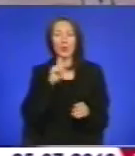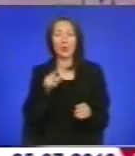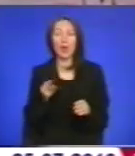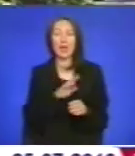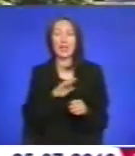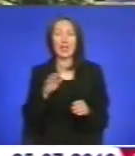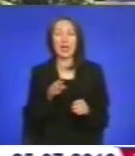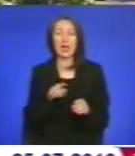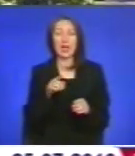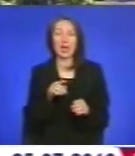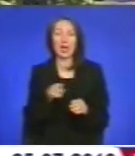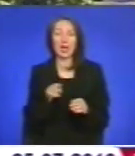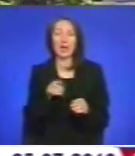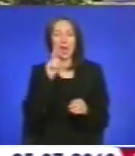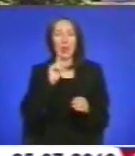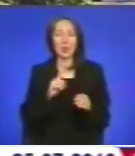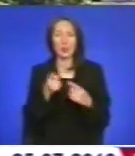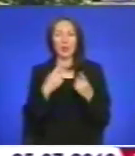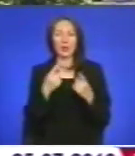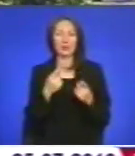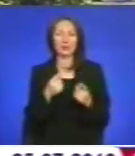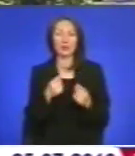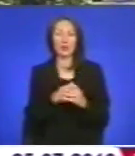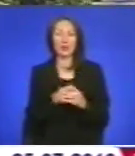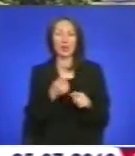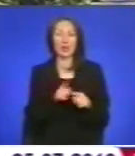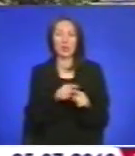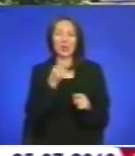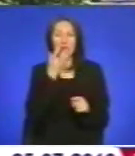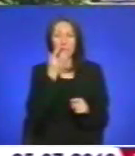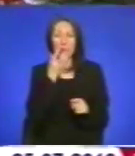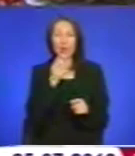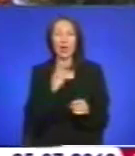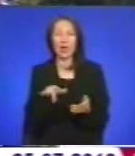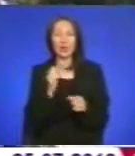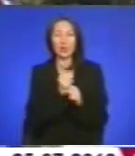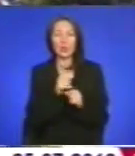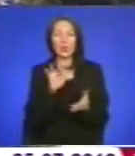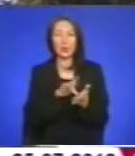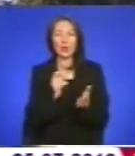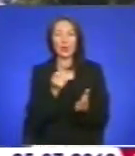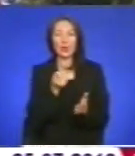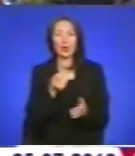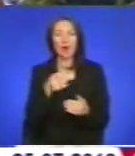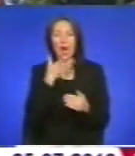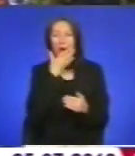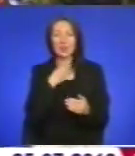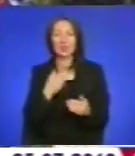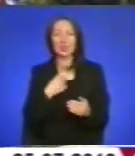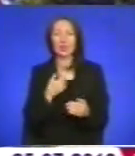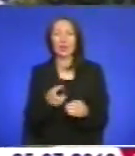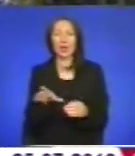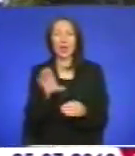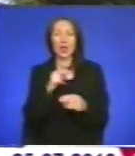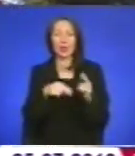розумінням. Це непогано, хоча б щось, по чуть може зробити місто якесь гарніше трошки. Ставлю, звісно, позитивно, бо їх все ж таки ремонтують,